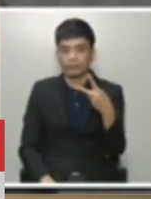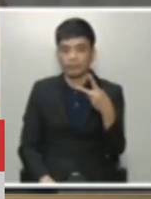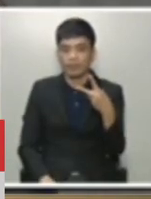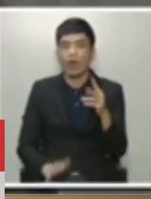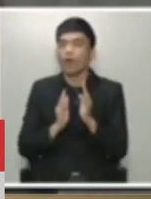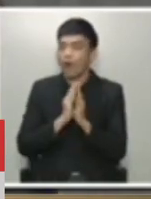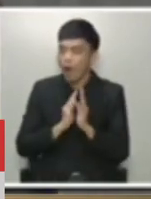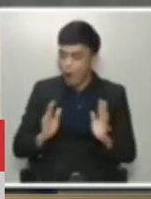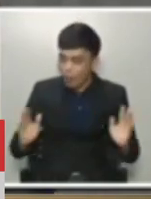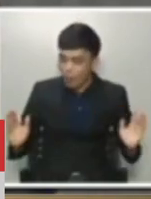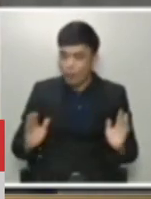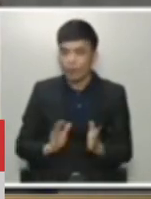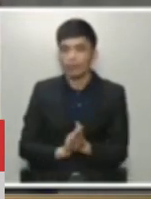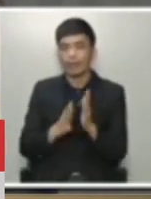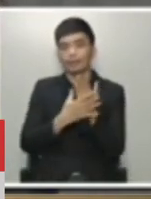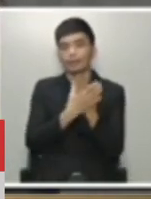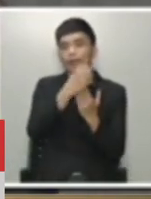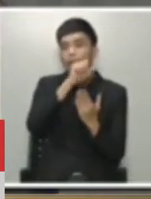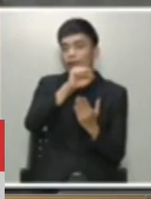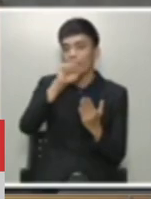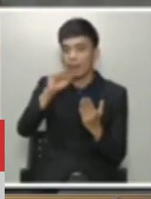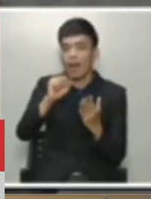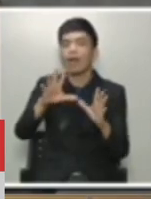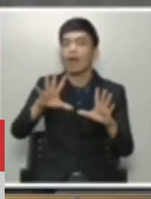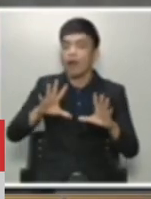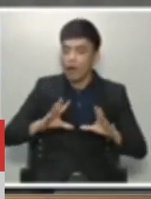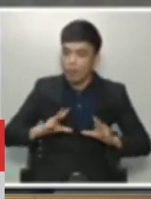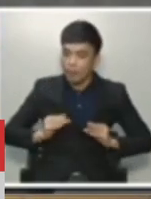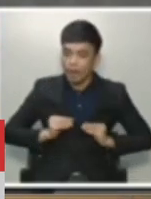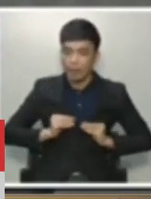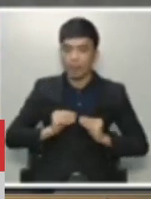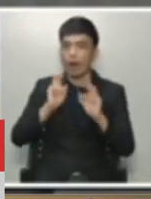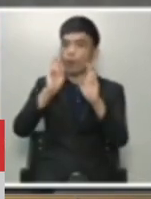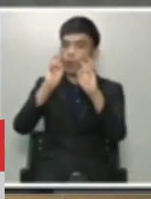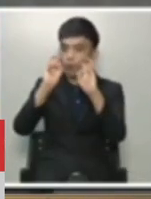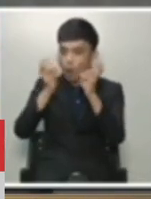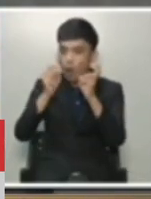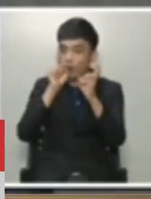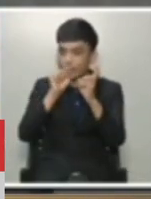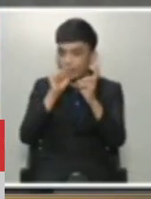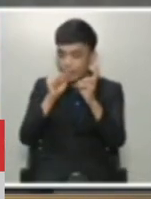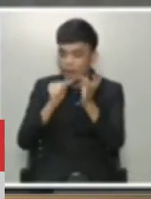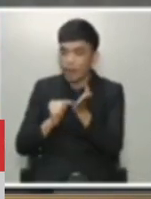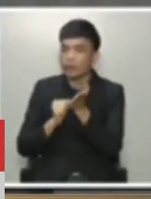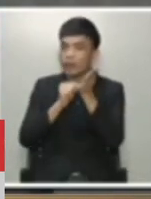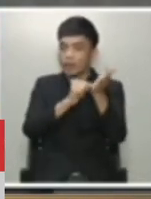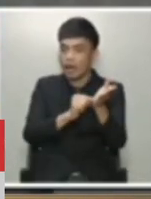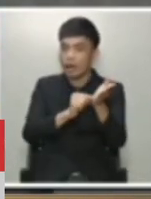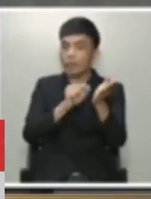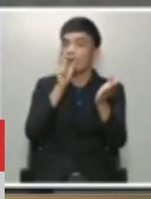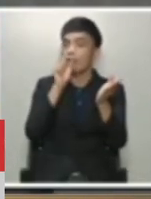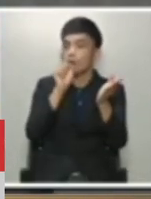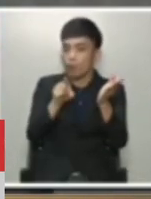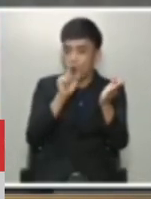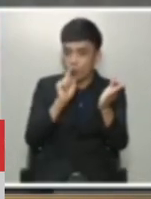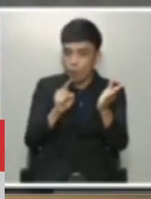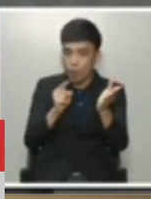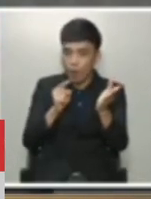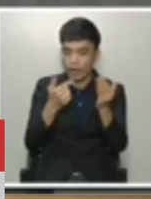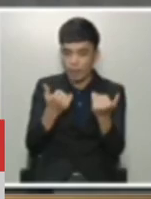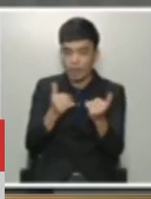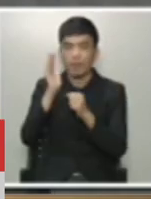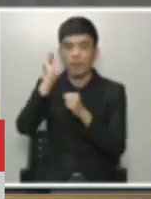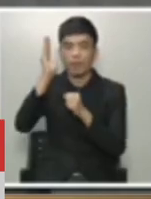องนี้เป็นเรื่องด่วนมาพิจารณาเนี่ยเป็นการสร้างความเชื่อมั่นให้กับพี่น้องประชาชนที่เขาคาดหวังอย่าง